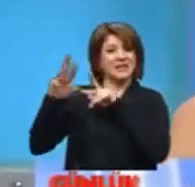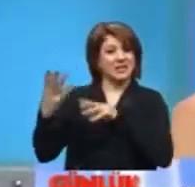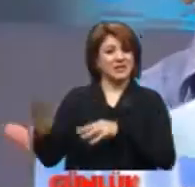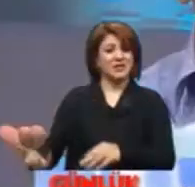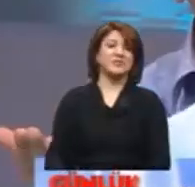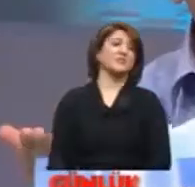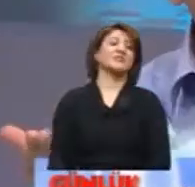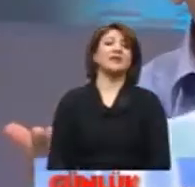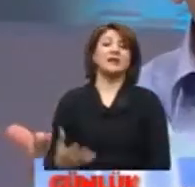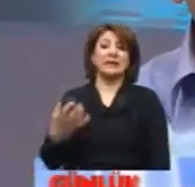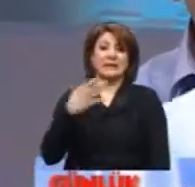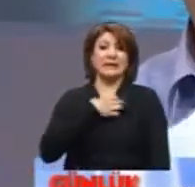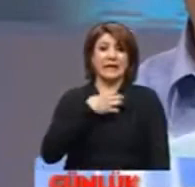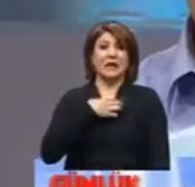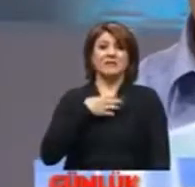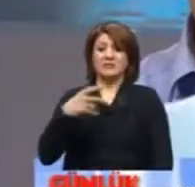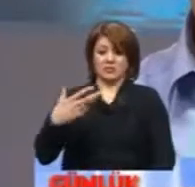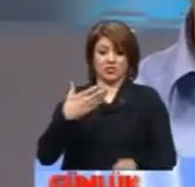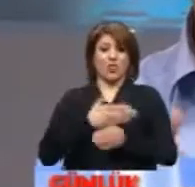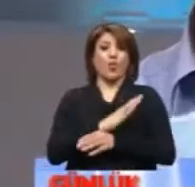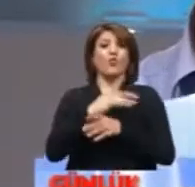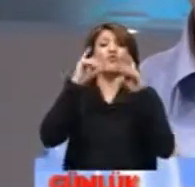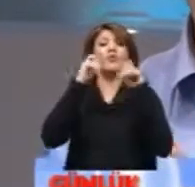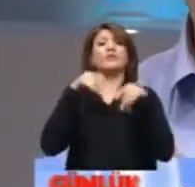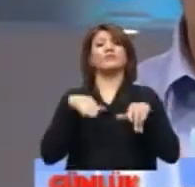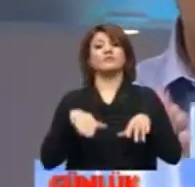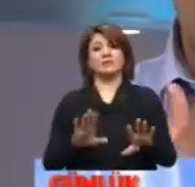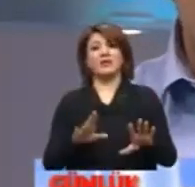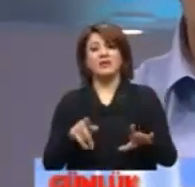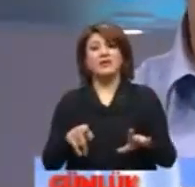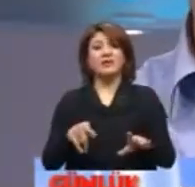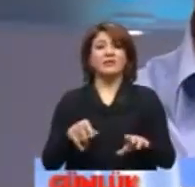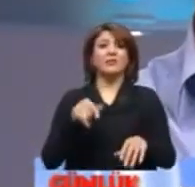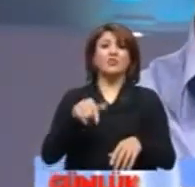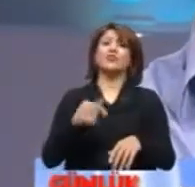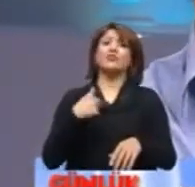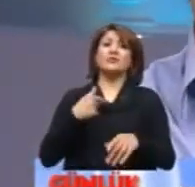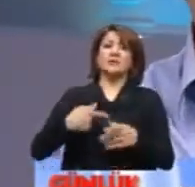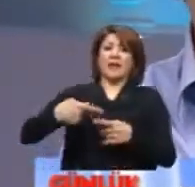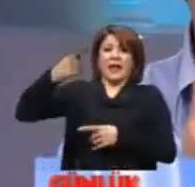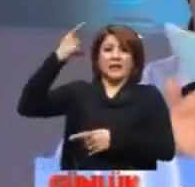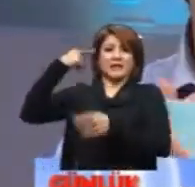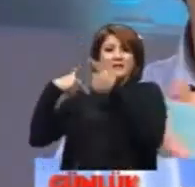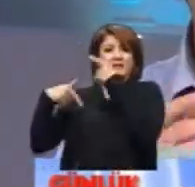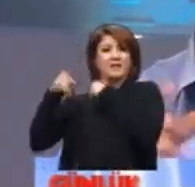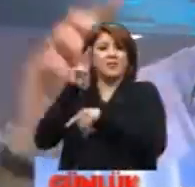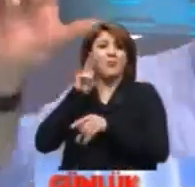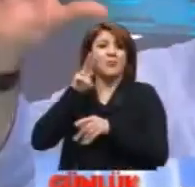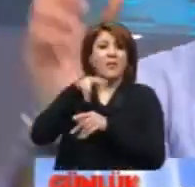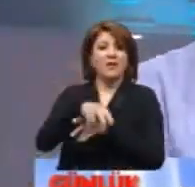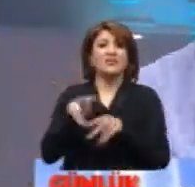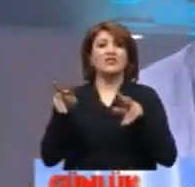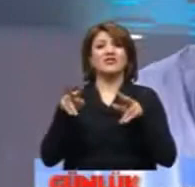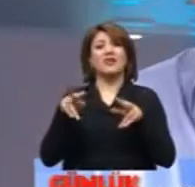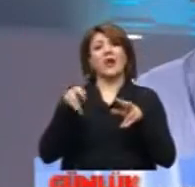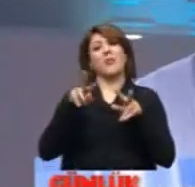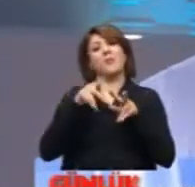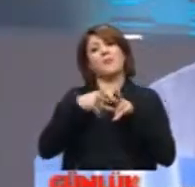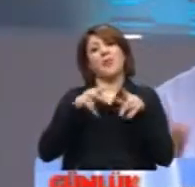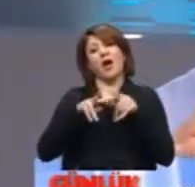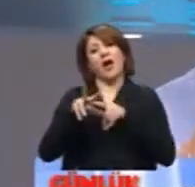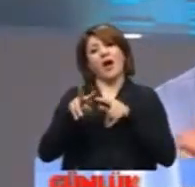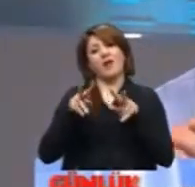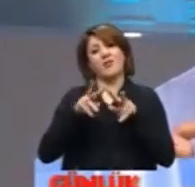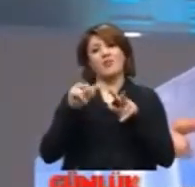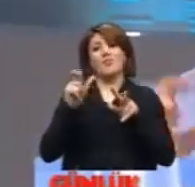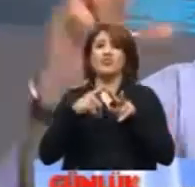kendi fotoğrafı değil o insanların bir kısmının. Doğru. Fakat evet, diyorum evrim teorisi demek yani genlerimizde ta eski DNA'larda var bu. Bu o pozu vermek.